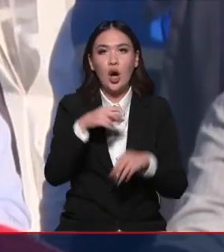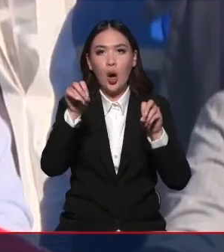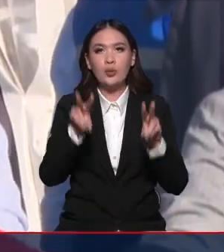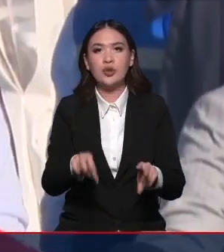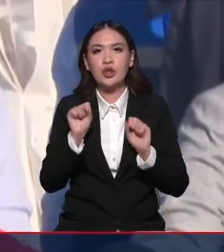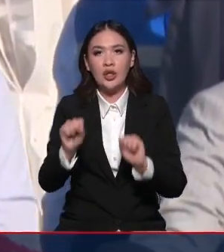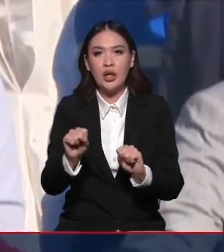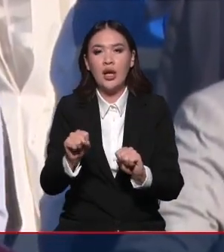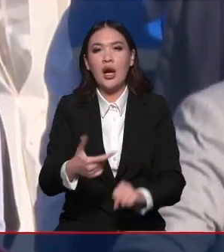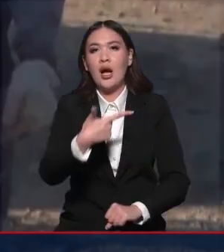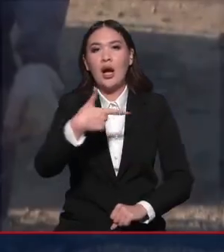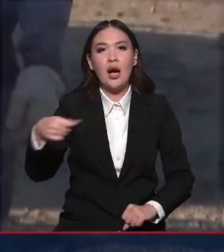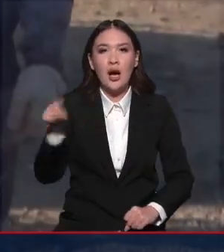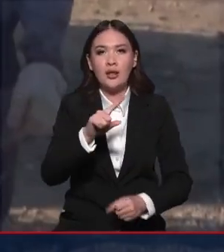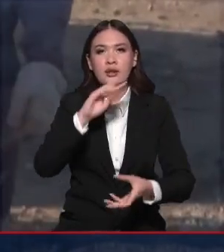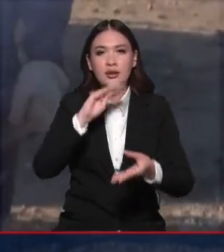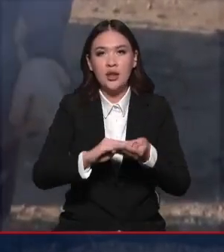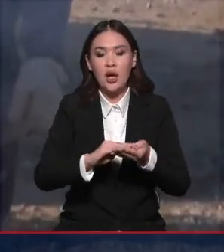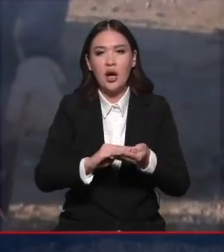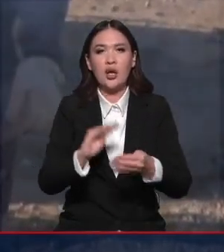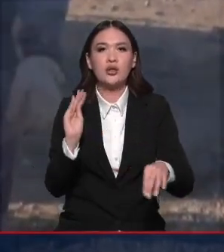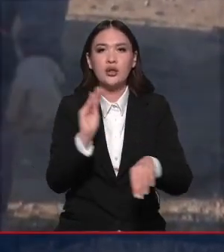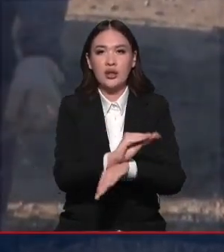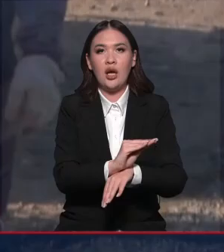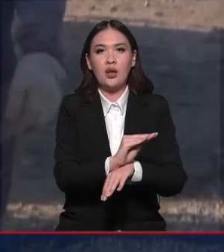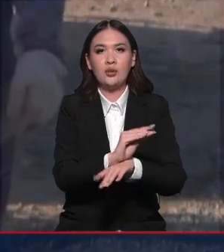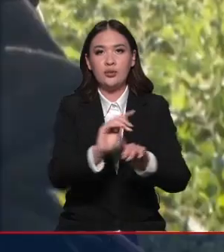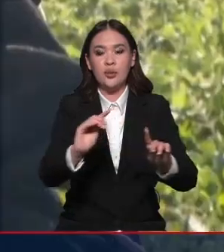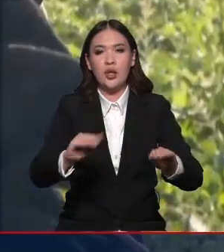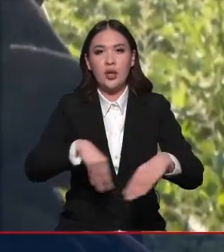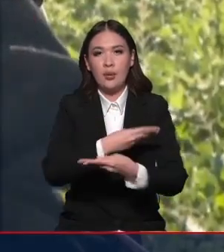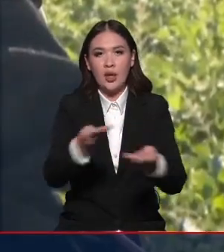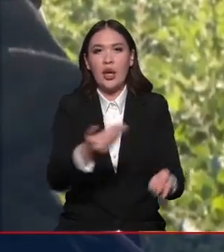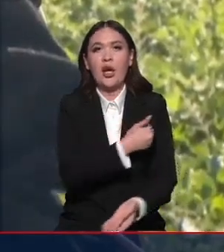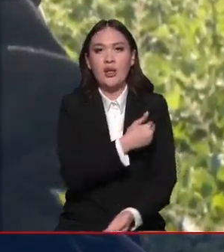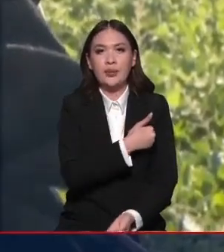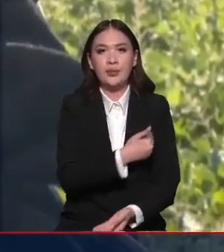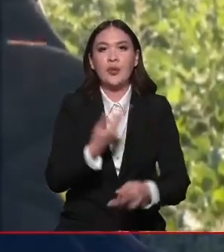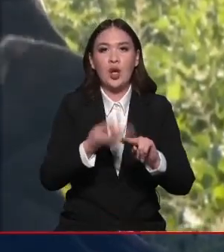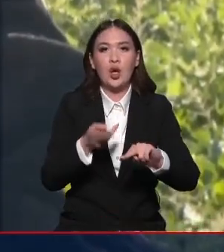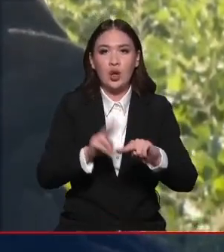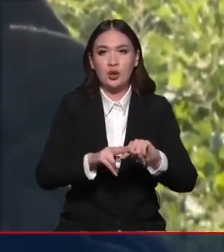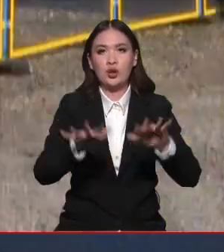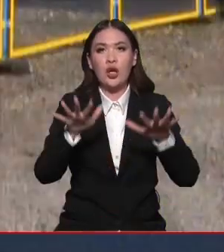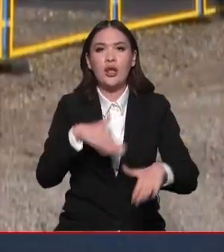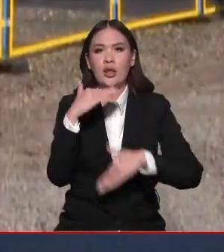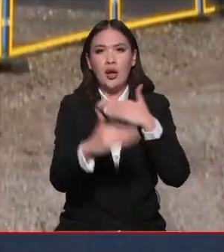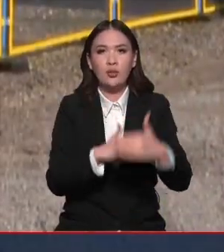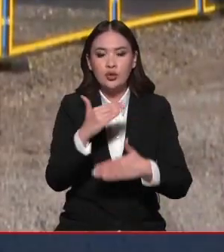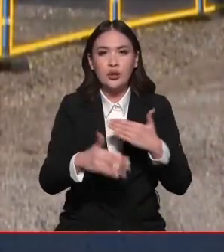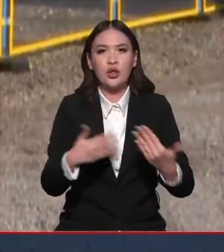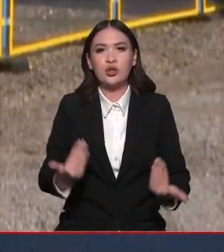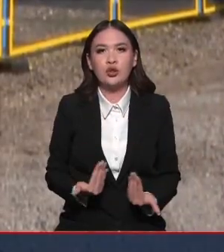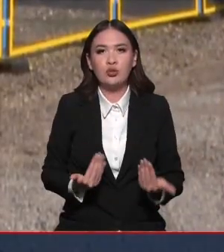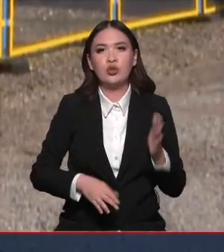энергетикалық қауіпсіздікпен және тұрақты түрде газбен қамтамасыз ететін атап өтті. Бұл өңірдің тұрақты дамуына және тұрмыс